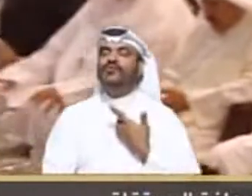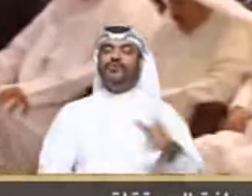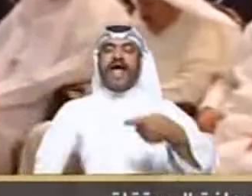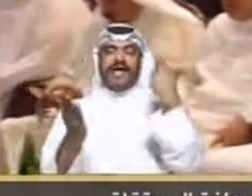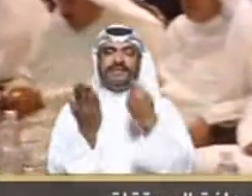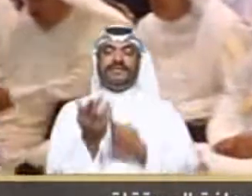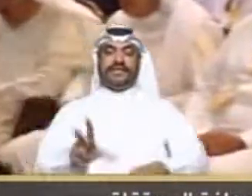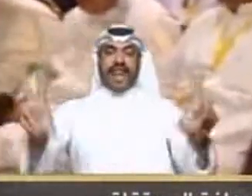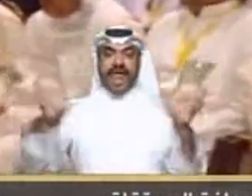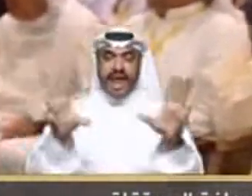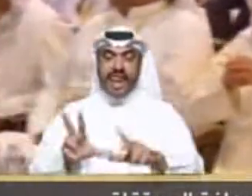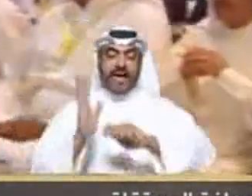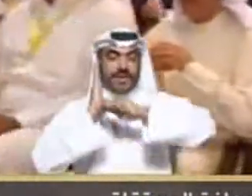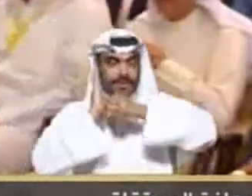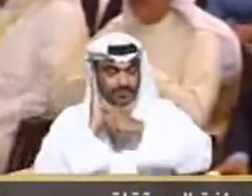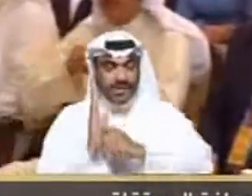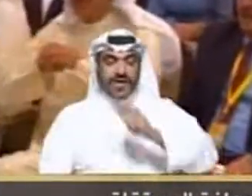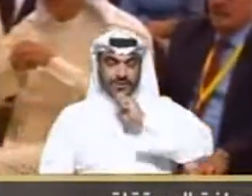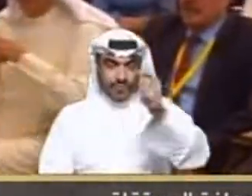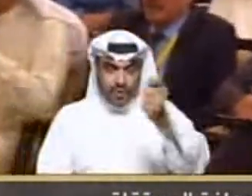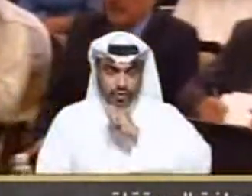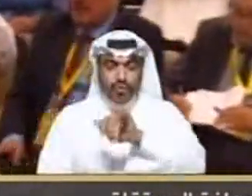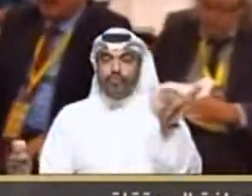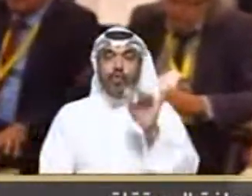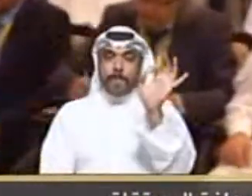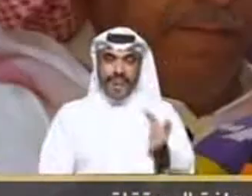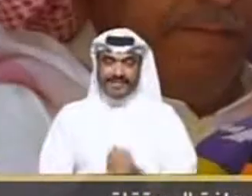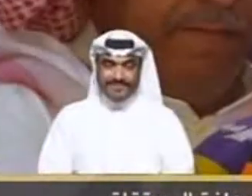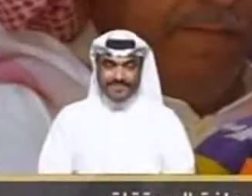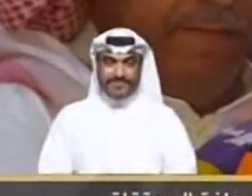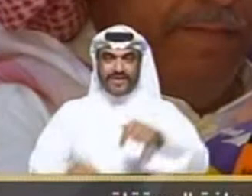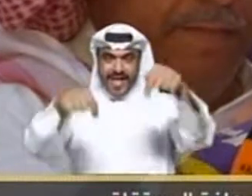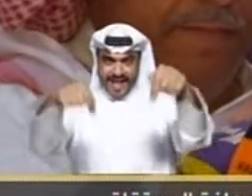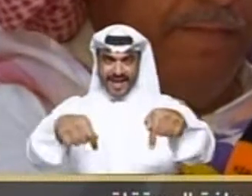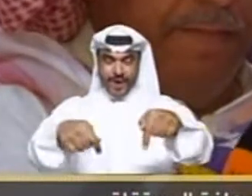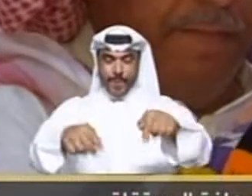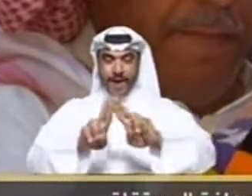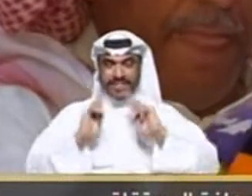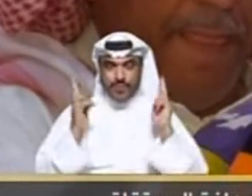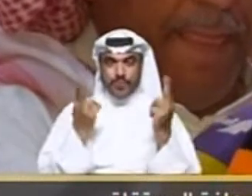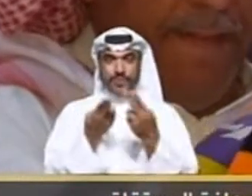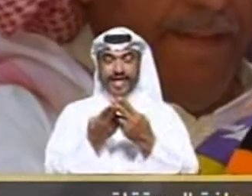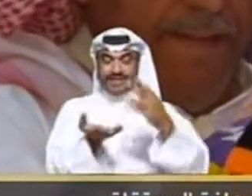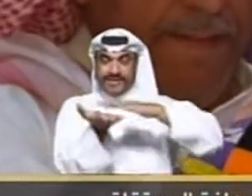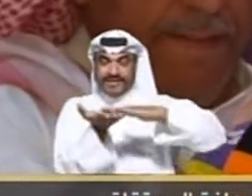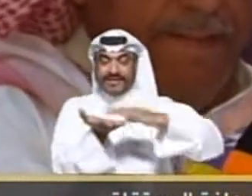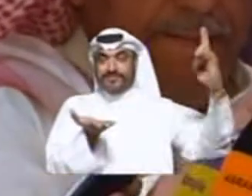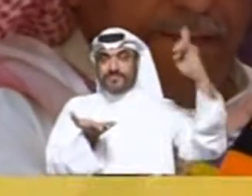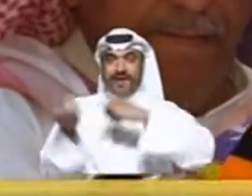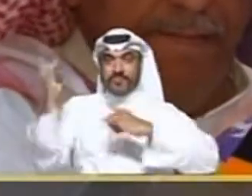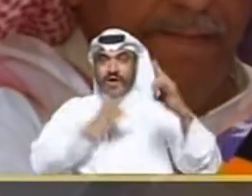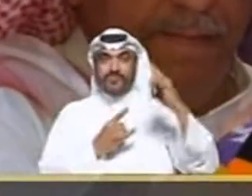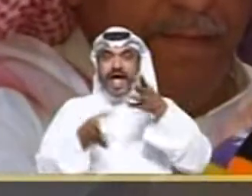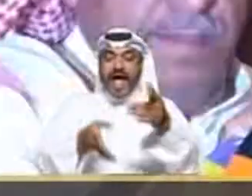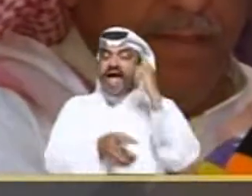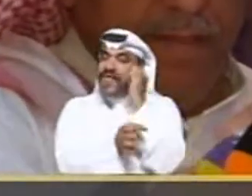في الوطن العربي وإعلان مبادئ حرية الإعلام. هذه الملتقيات هي داعم لحرية الإعلام